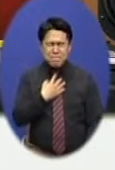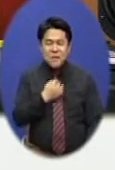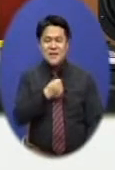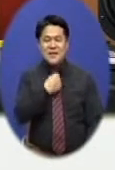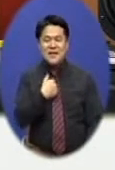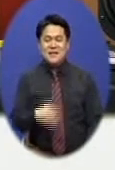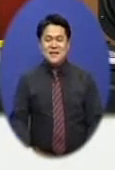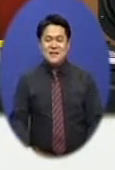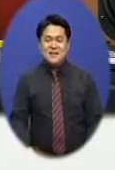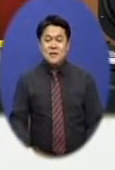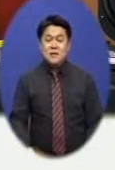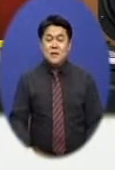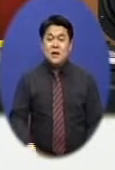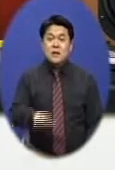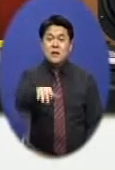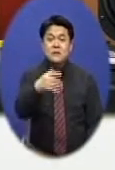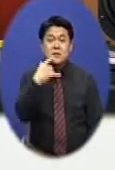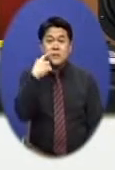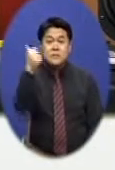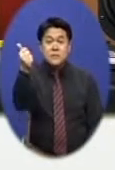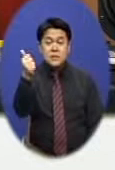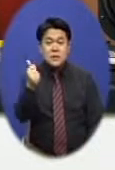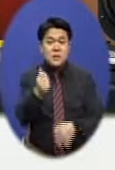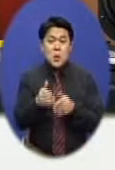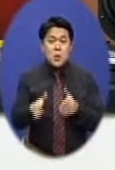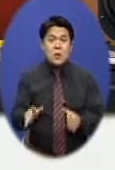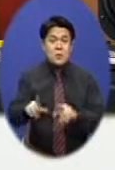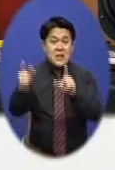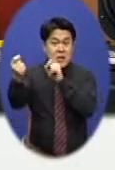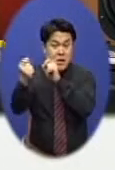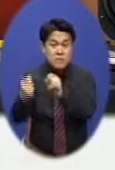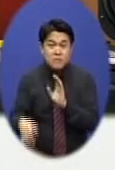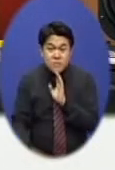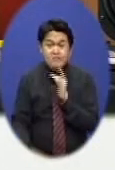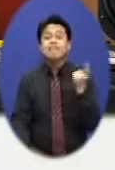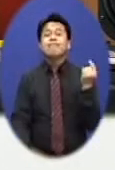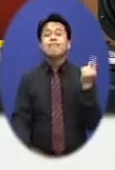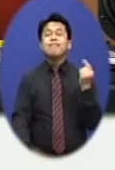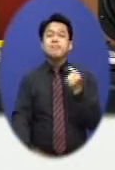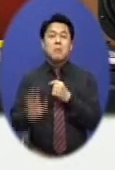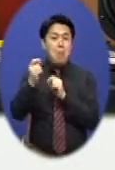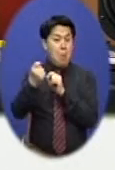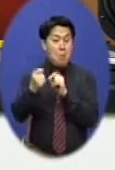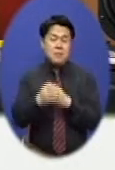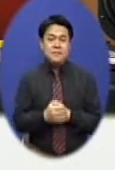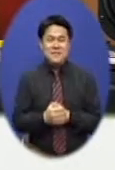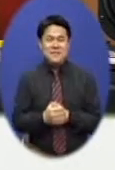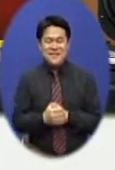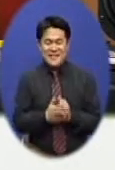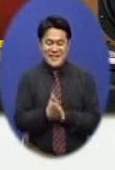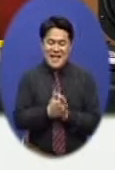어머니. 네. 친정 아버님께서 생신이 며칠 안 남으셨다고요? 네, 며칠 안 남았어요. 네. 이제 또